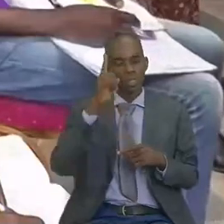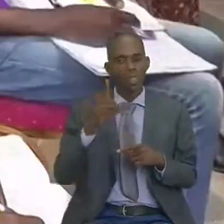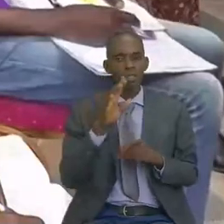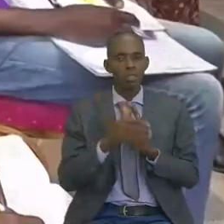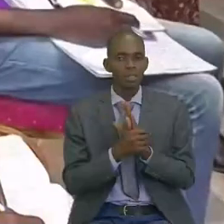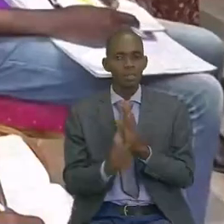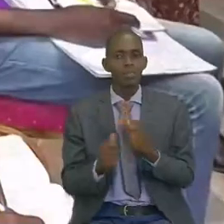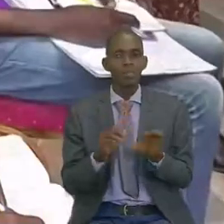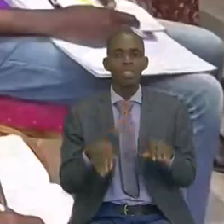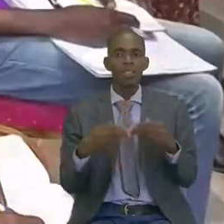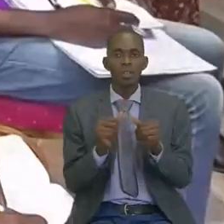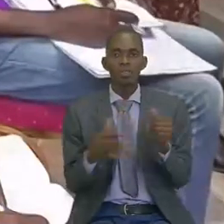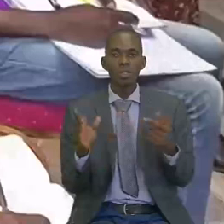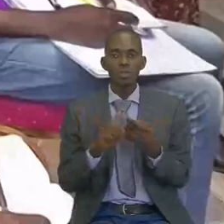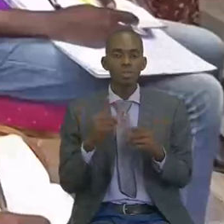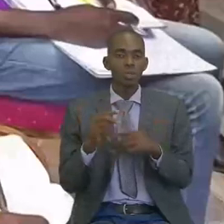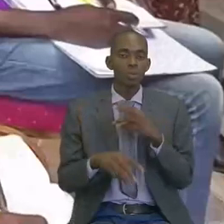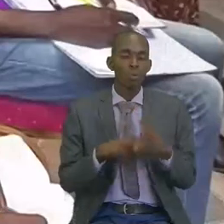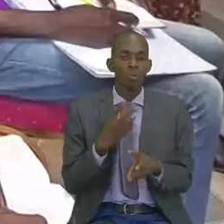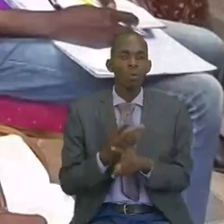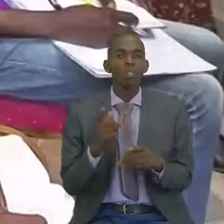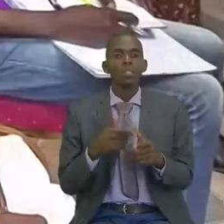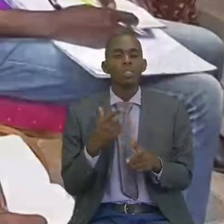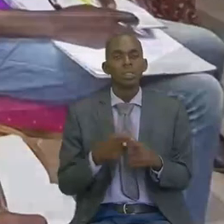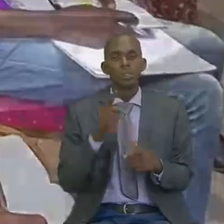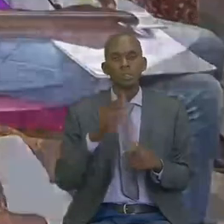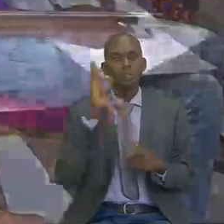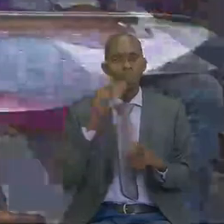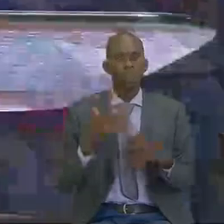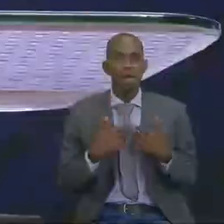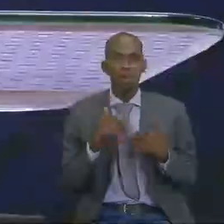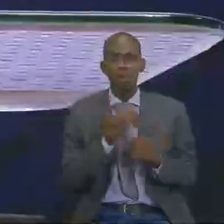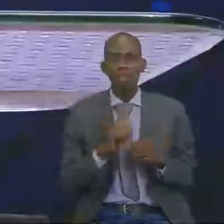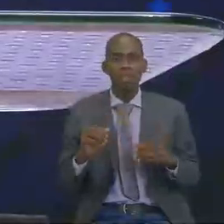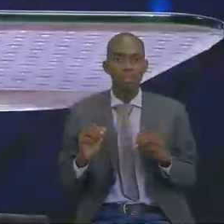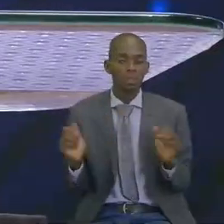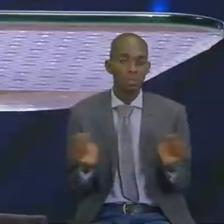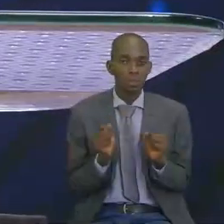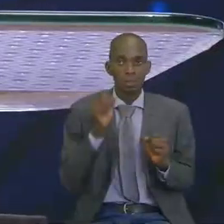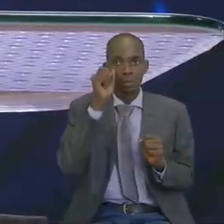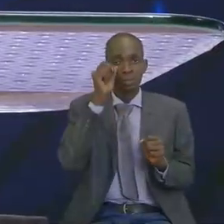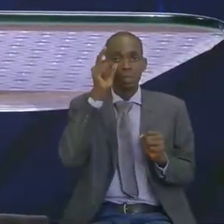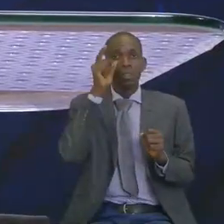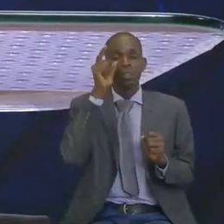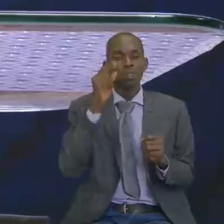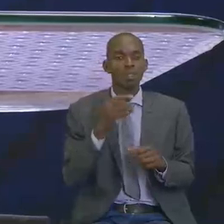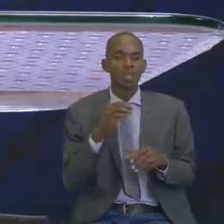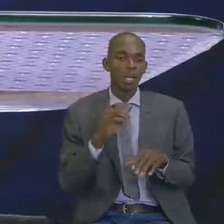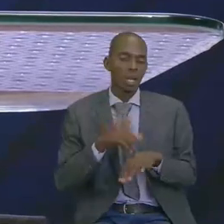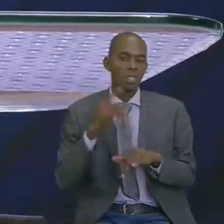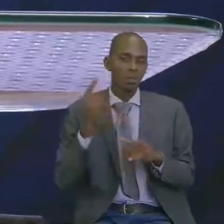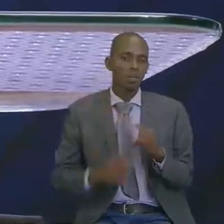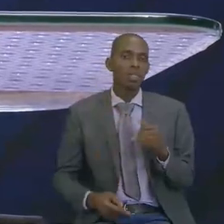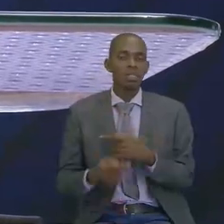monde, alors tu auras, oui, une grande déception choquante au dernier